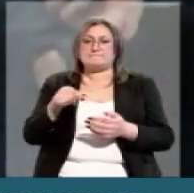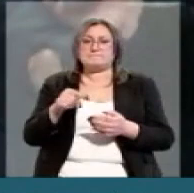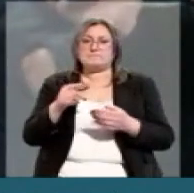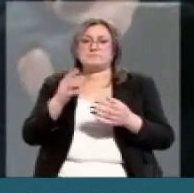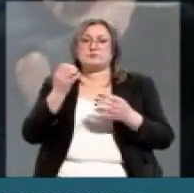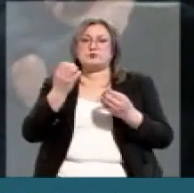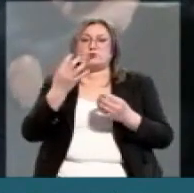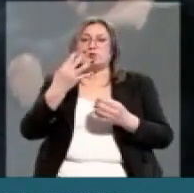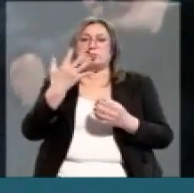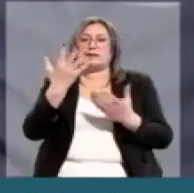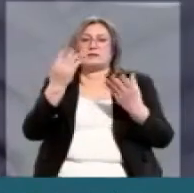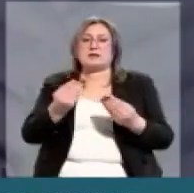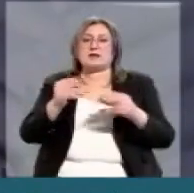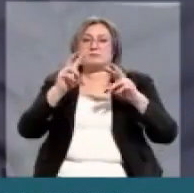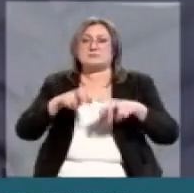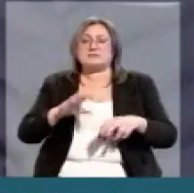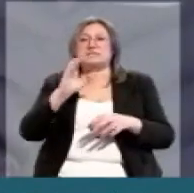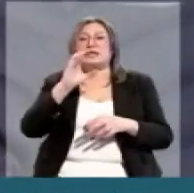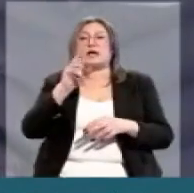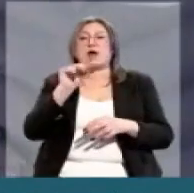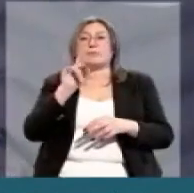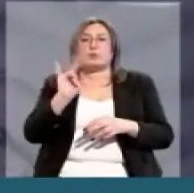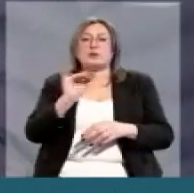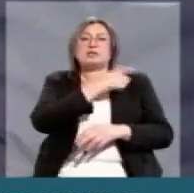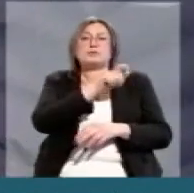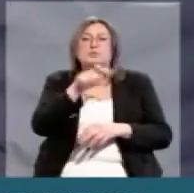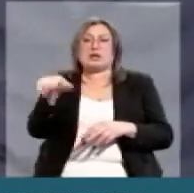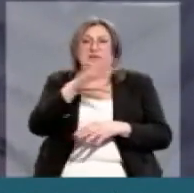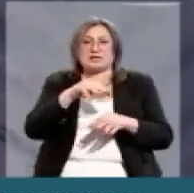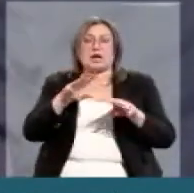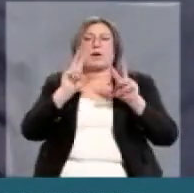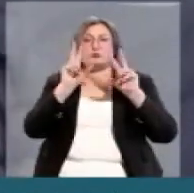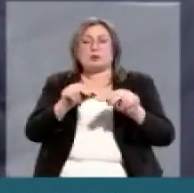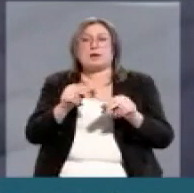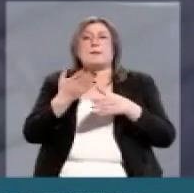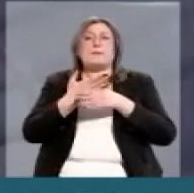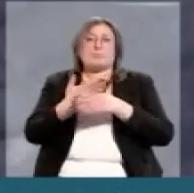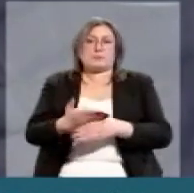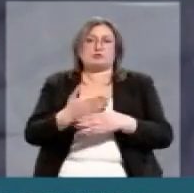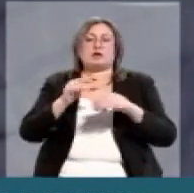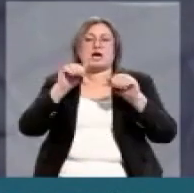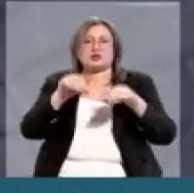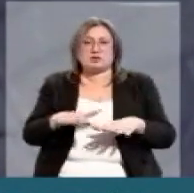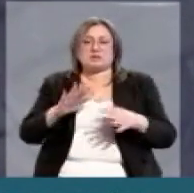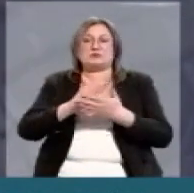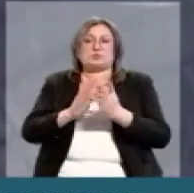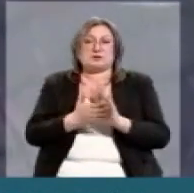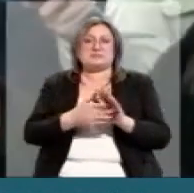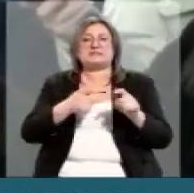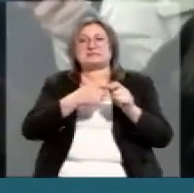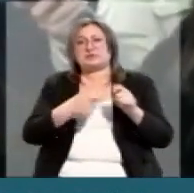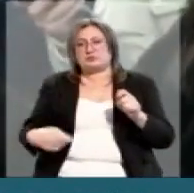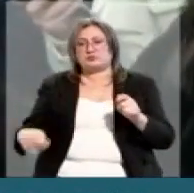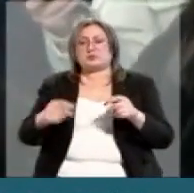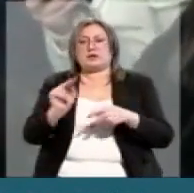еще 45 дней. Сергей Карплюк и депутаты областного маслихата обещали посодействовать в разрешении ситуации с